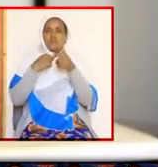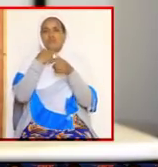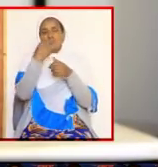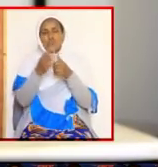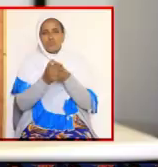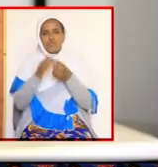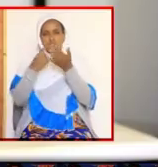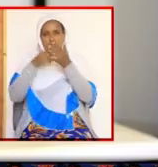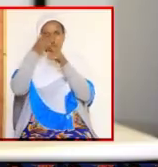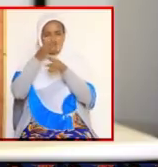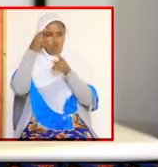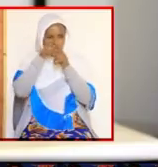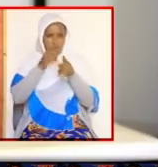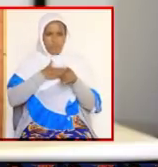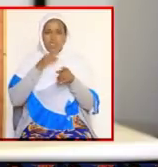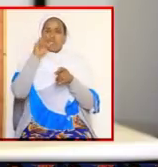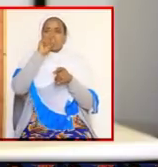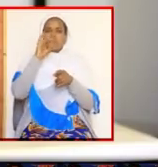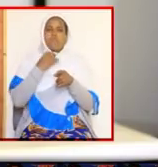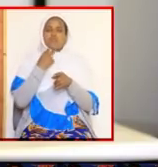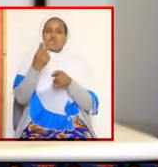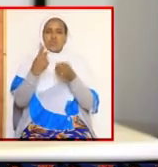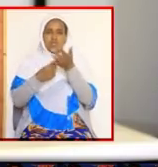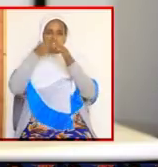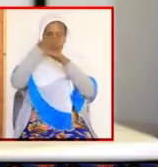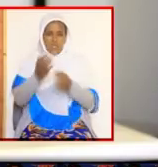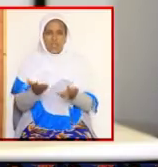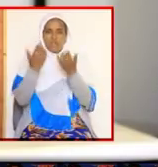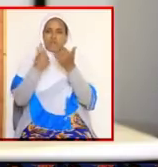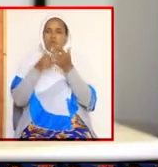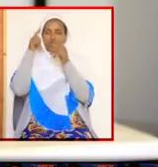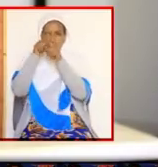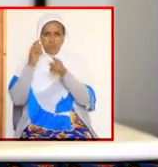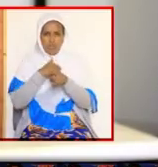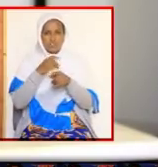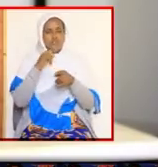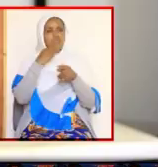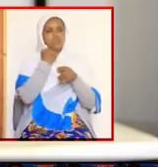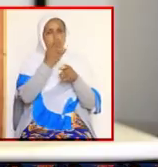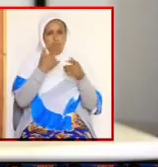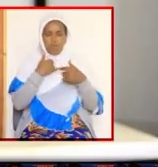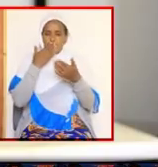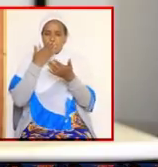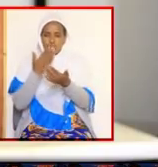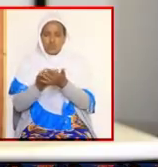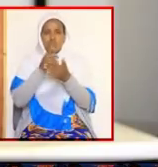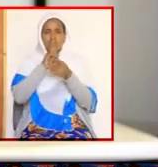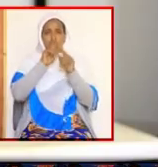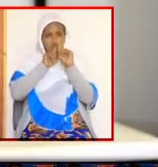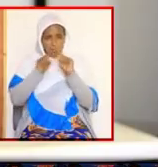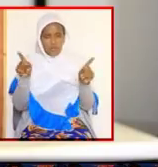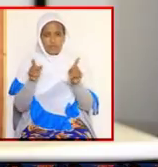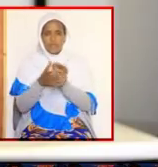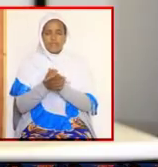ጮኩት። ከዛ በኋላ ወንድም የሚል ማጮው ጥሩ ነው። ከዛ በተረፈ አንድ ወንድማችንም ያዜመዋል ጥሩ ነው።